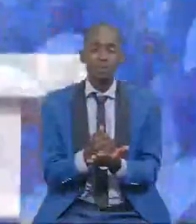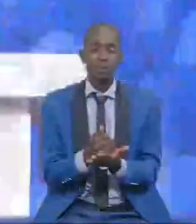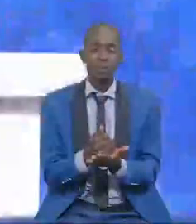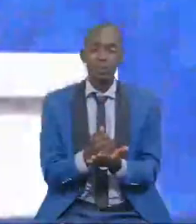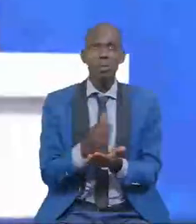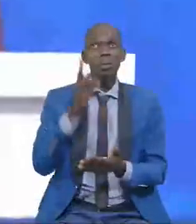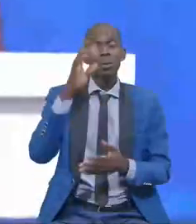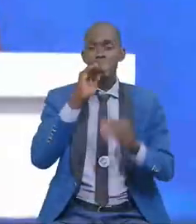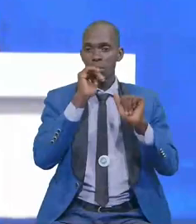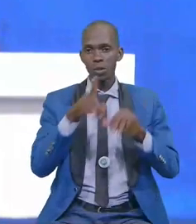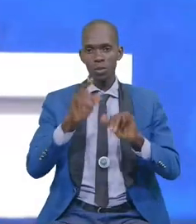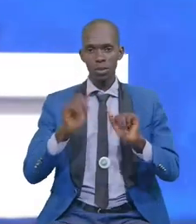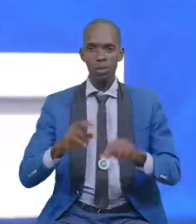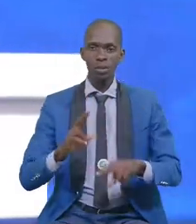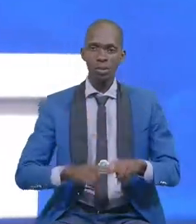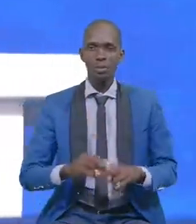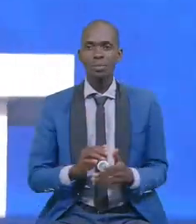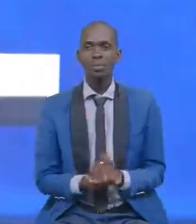Que Dieu vous bénisse pour vous asseoir.